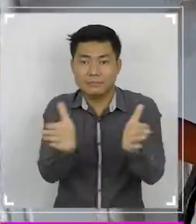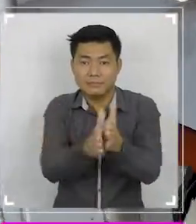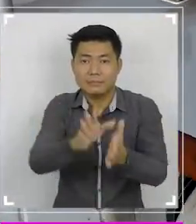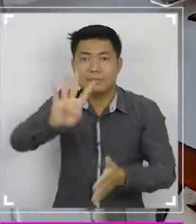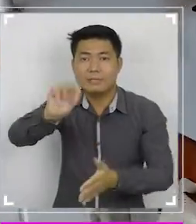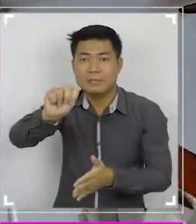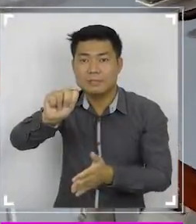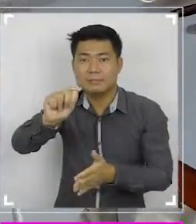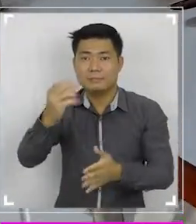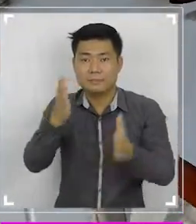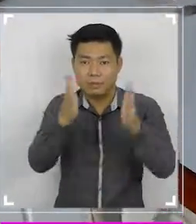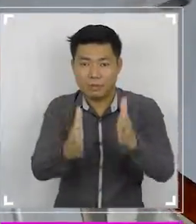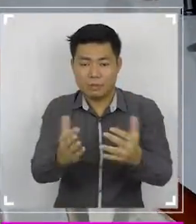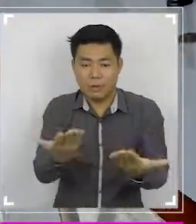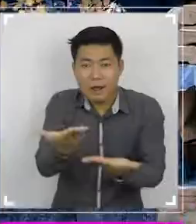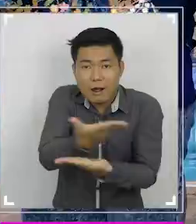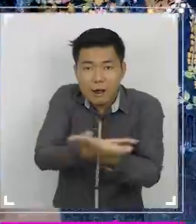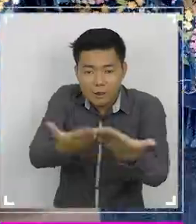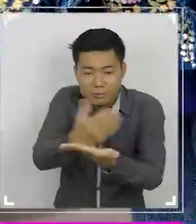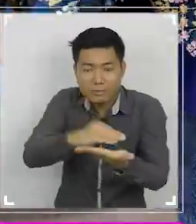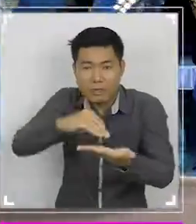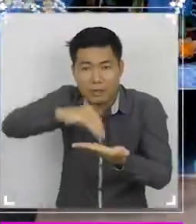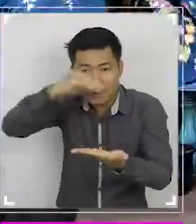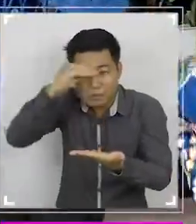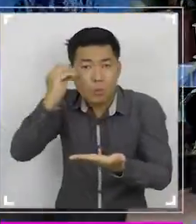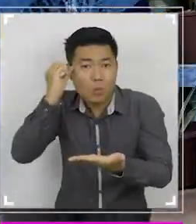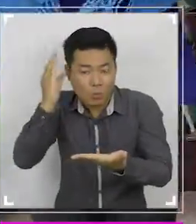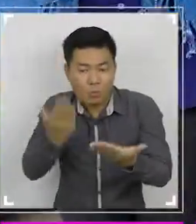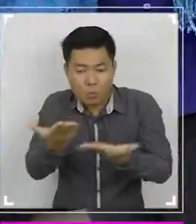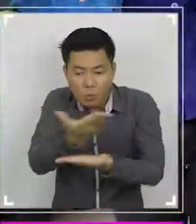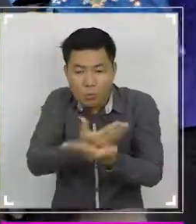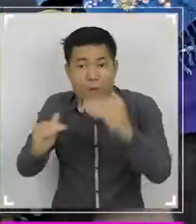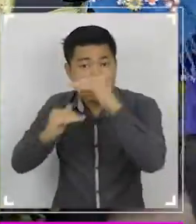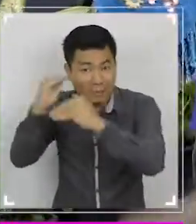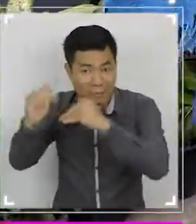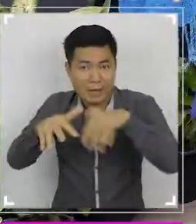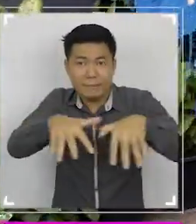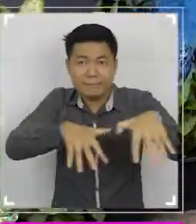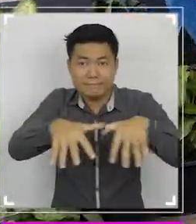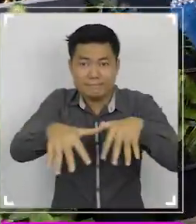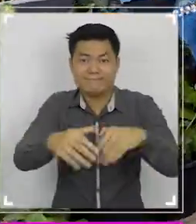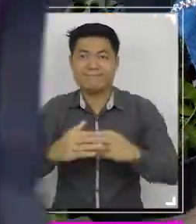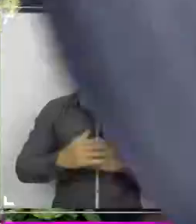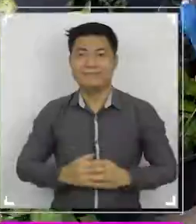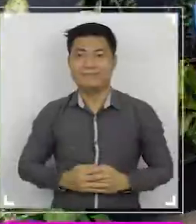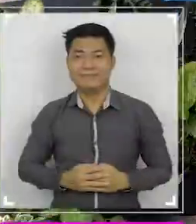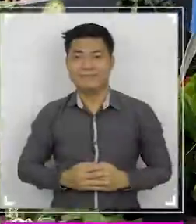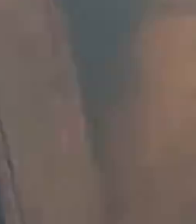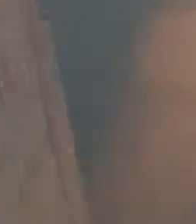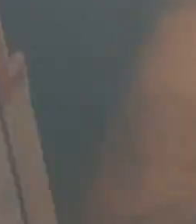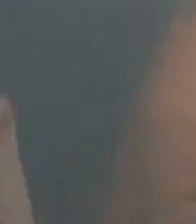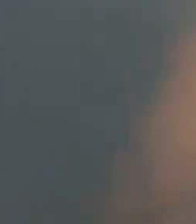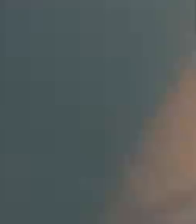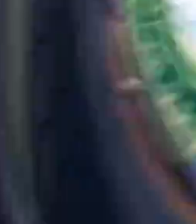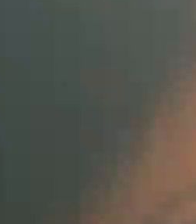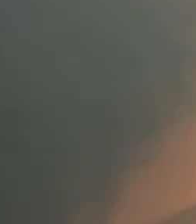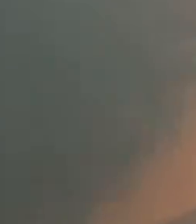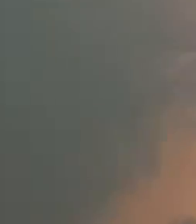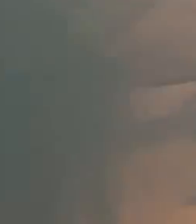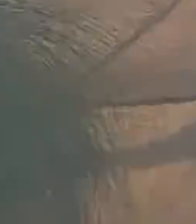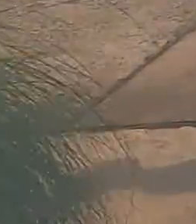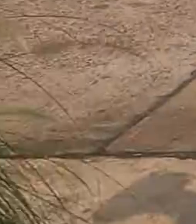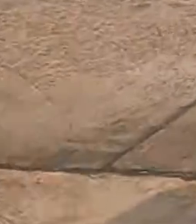ำเนินงานรวมจำนวน40คนร่วมแลกเปลี่ยนเรียนรู้การพัฒนาผลิตภัณฑ์ของชุมชนดังกล่าว